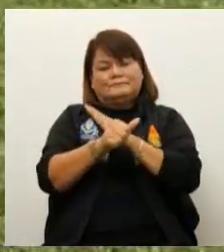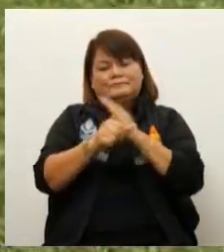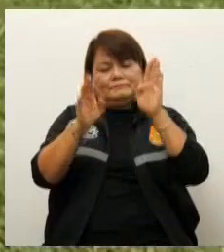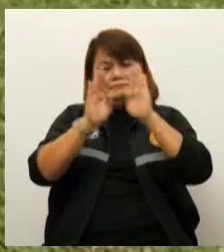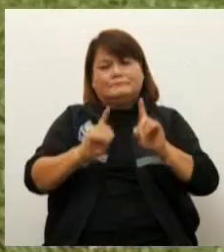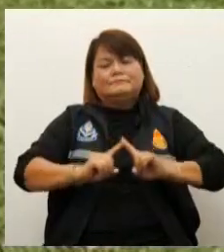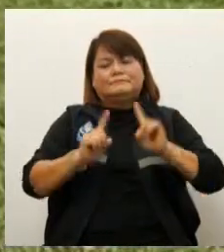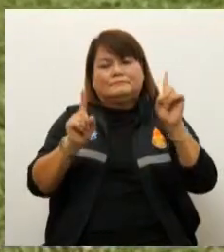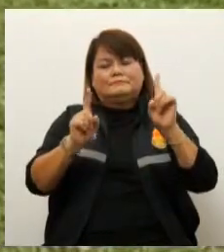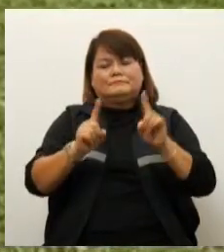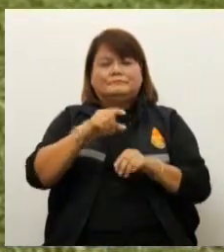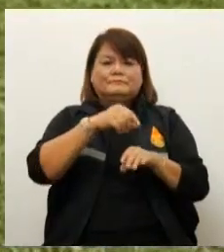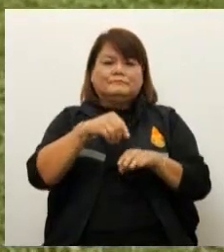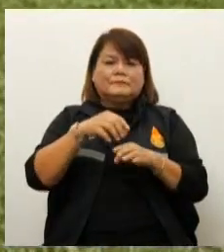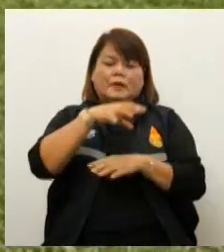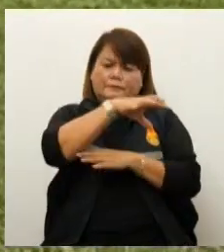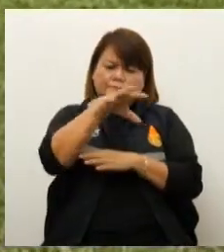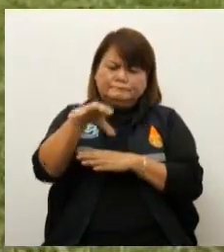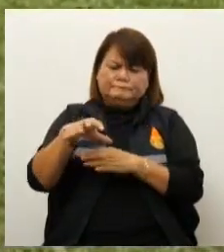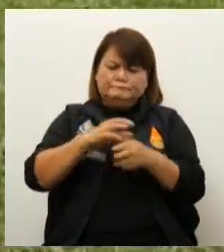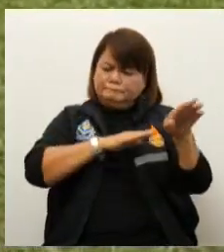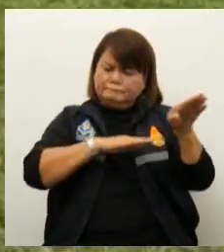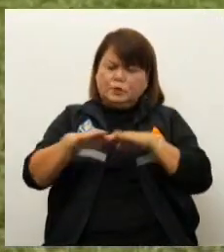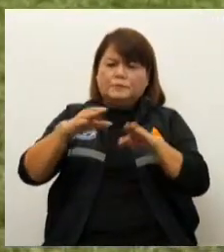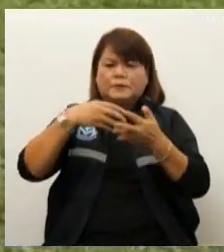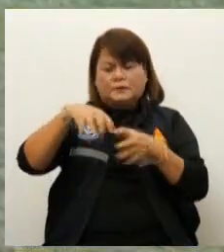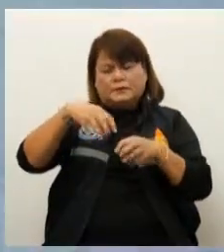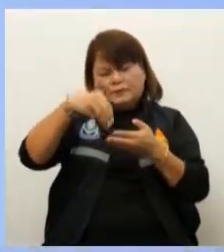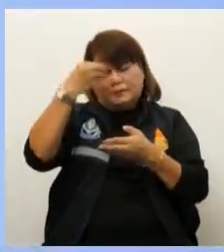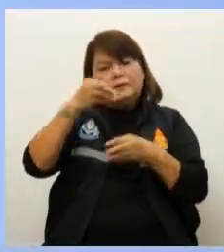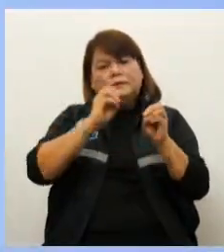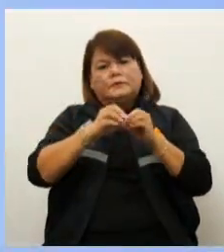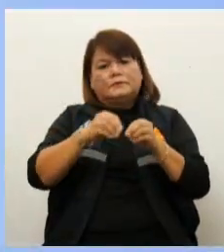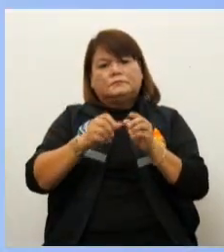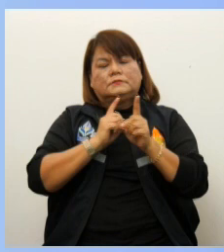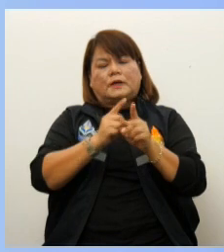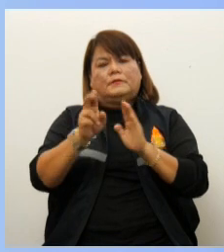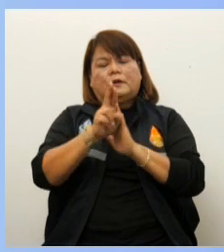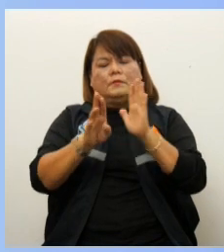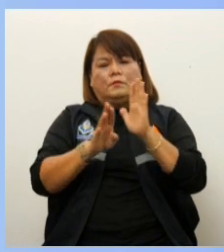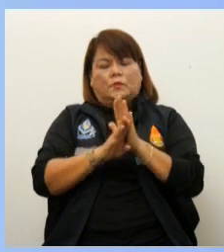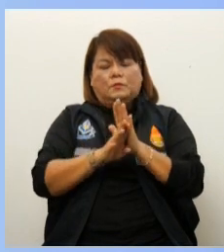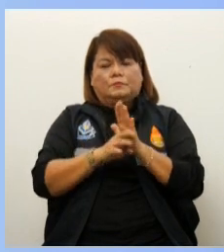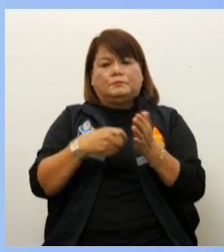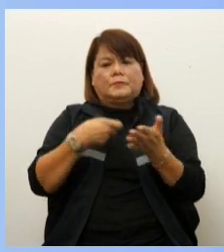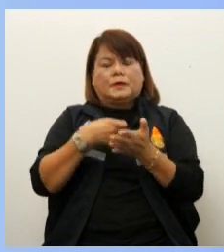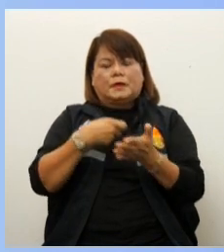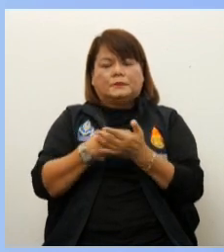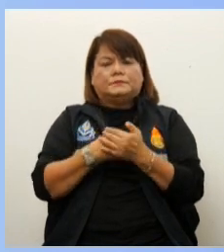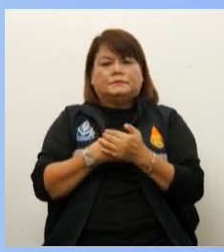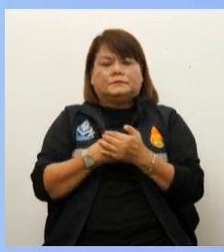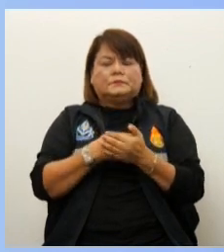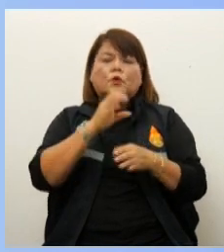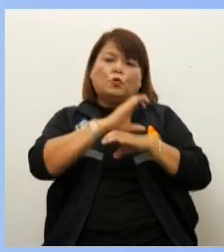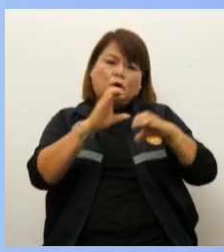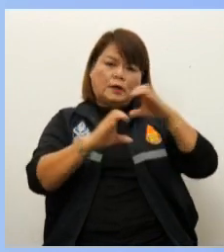างๆและสถานที่มีความพร้อมสำหรับการจัดการเรียนการสอนด้านระบบประกันคุณภาพโครงการที่เกี่ยวข้